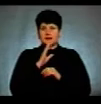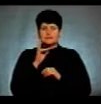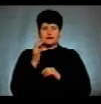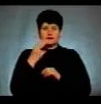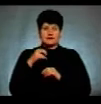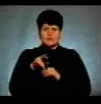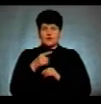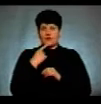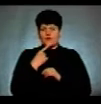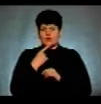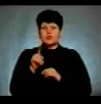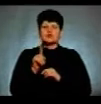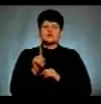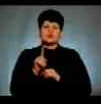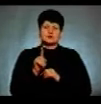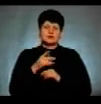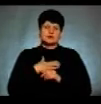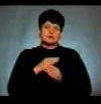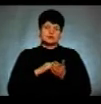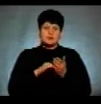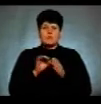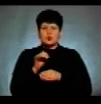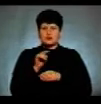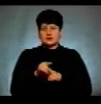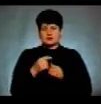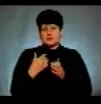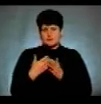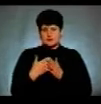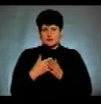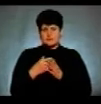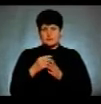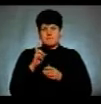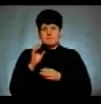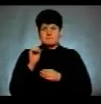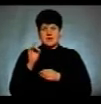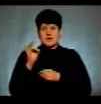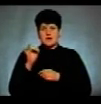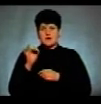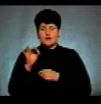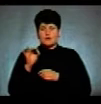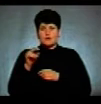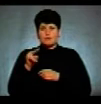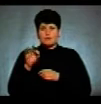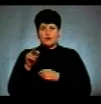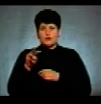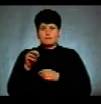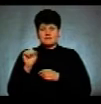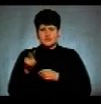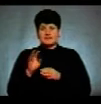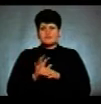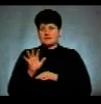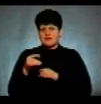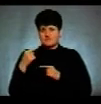Надія говорила нашим журналістам про те, що, для прикладу, беропомілу вона не знайшла, її відправляють в іншу